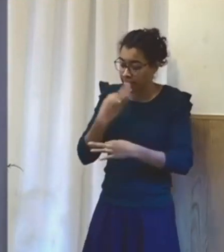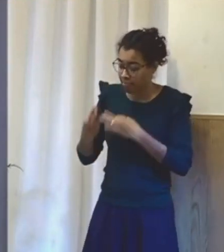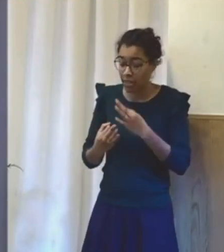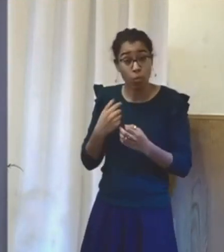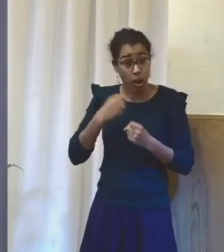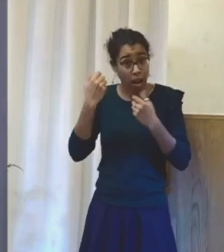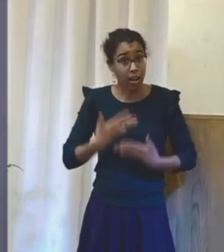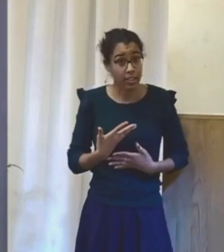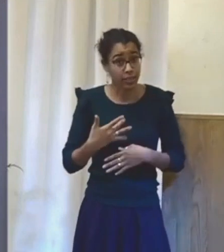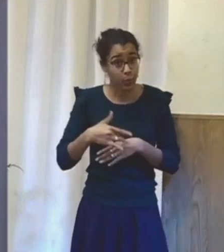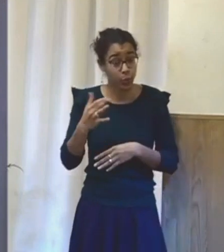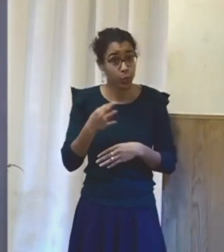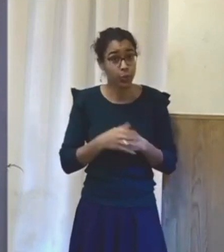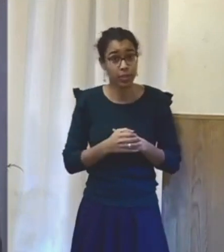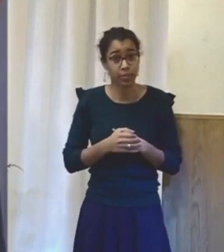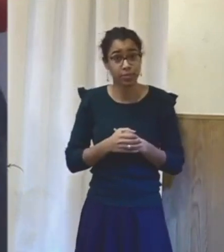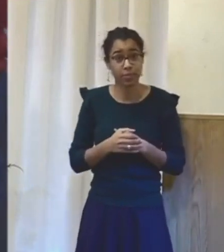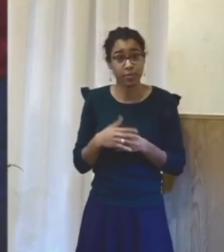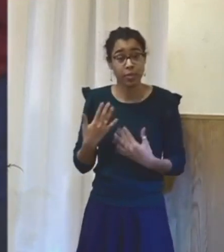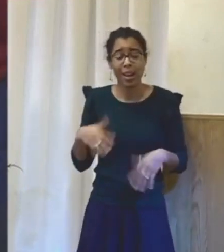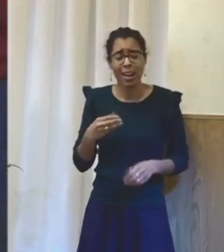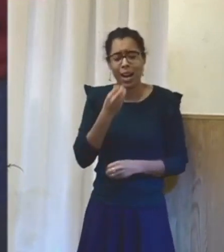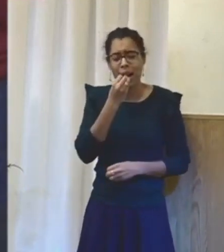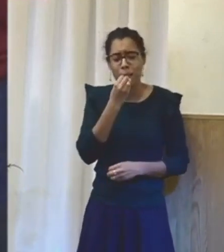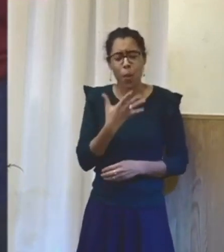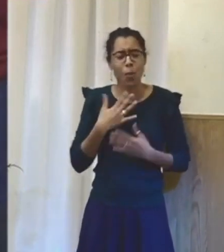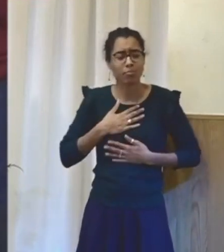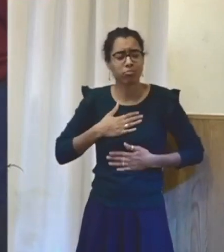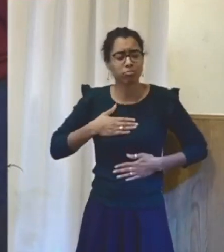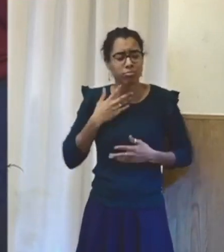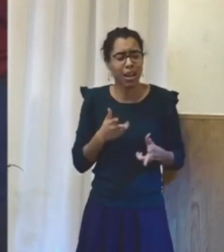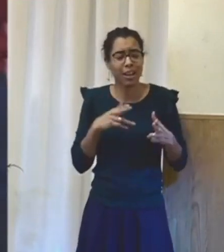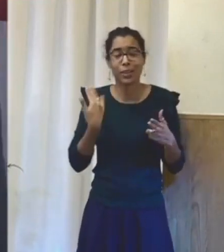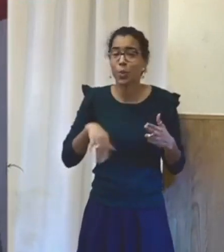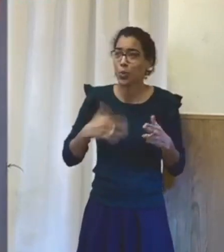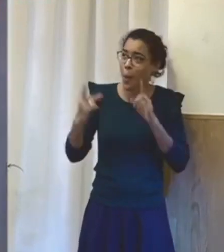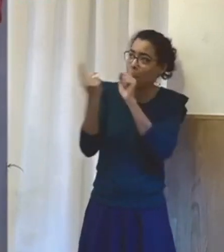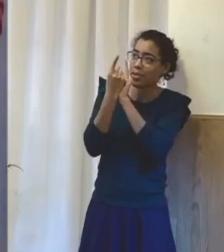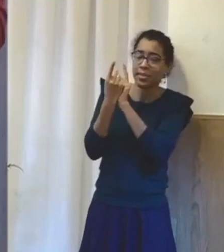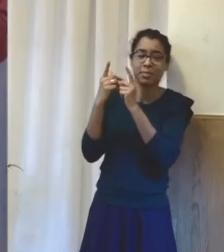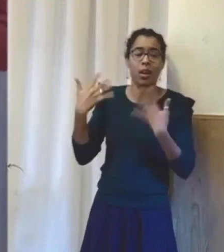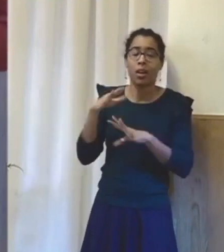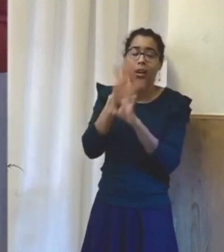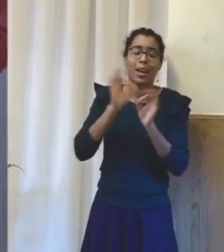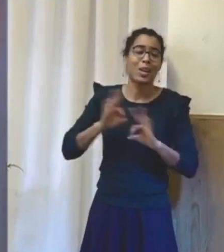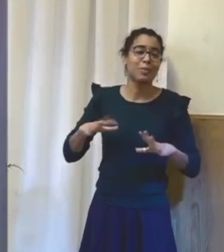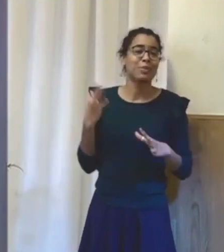m'est arrivé. Et c'était ces bons moments. Ah là là, c'était